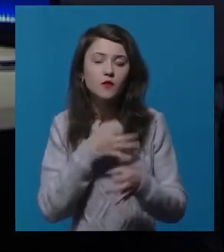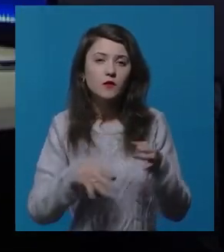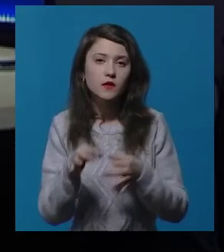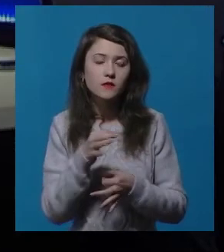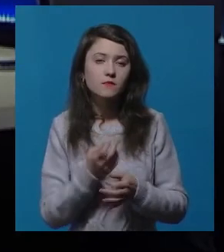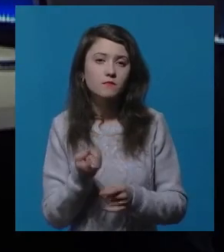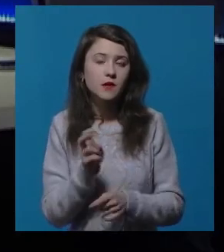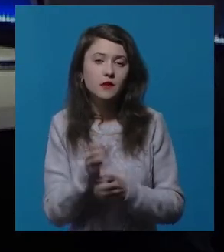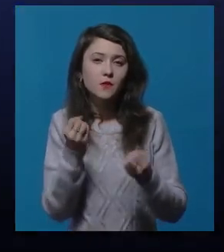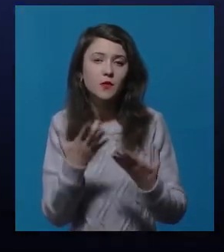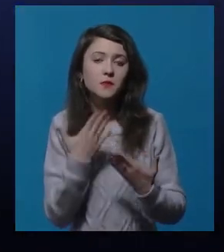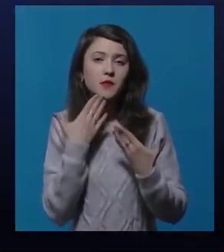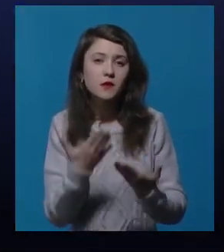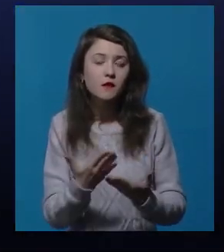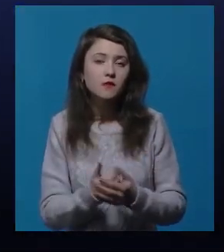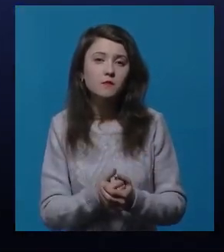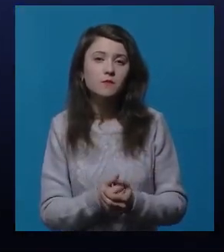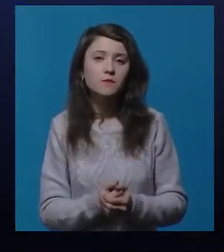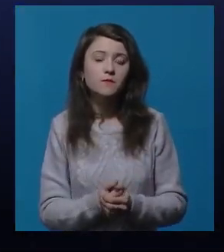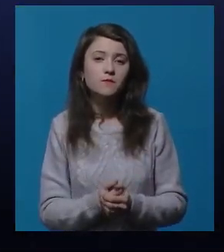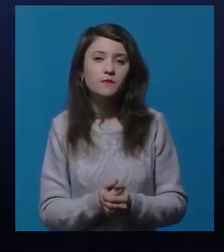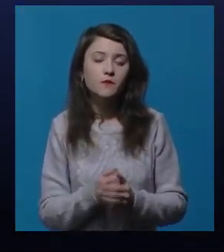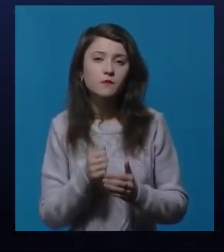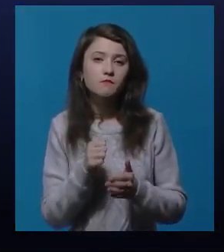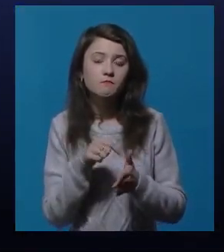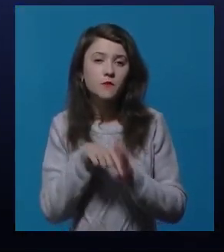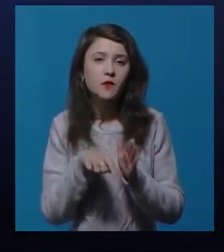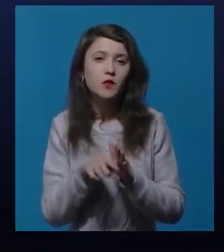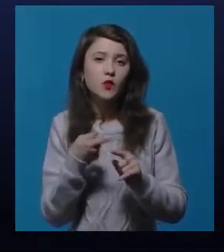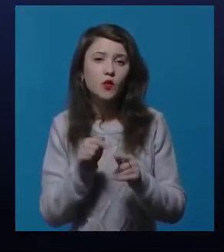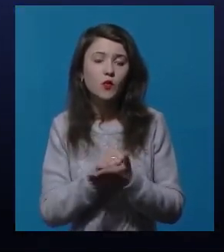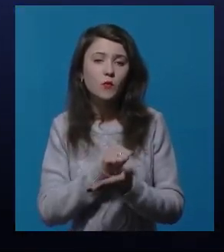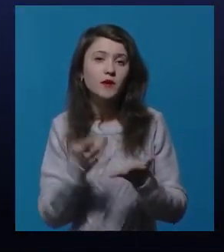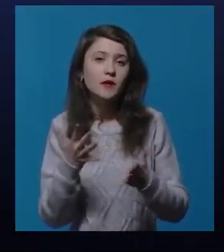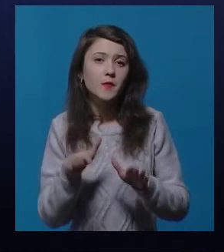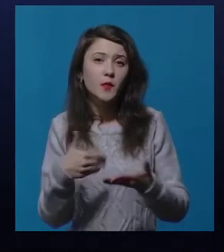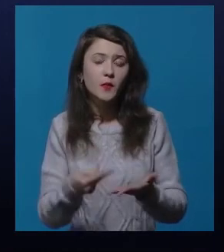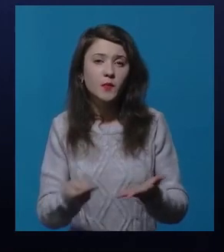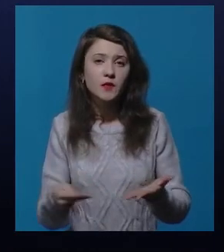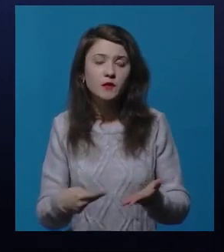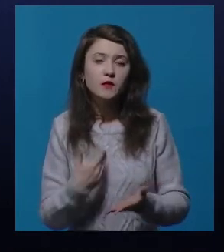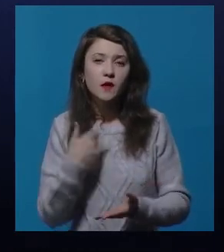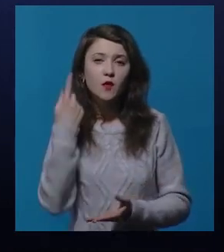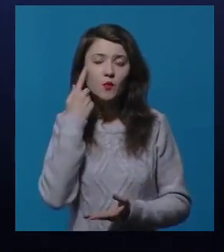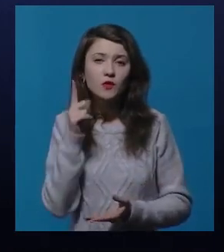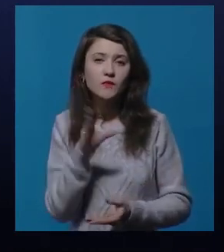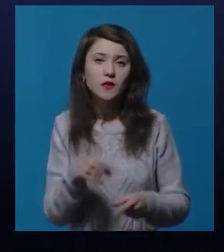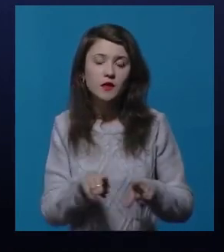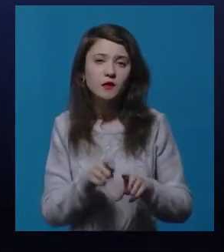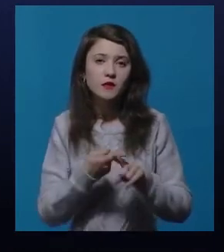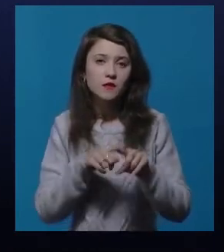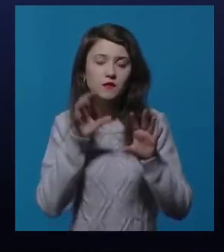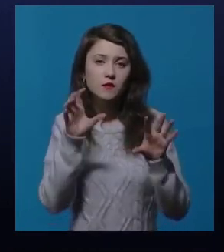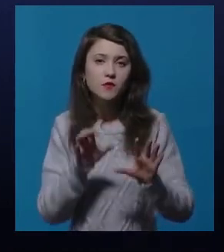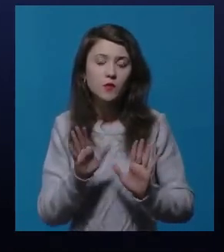Прийти, просто проконсультуватися з приводу цього документу, який пропонують підписати. Да. Я думаю, що все-таки це законодавчо буде